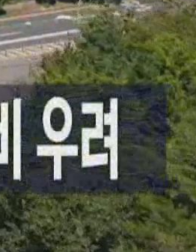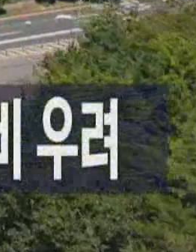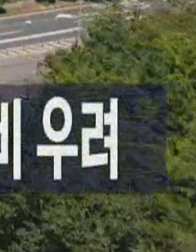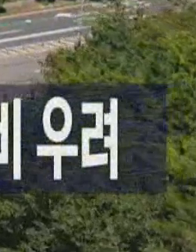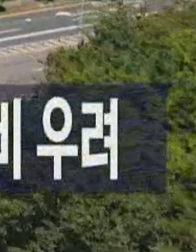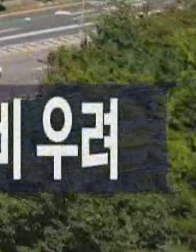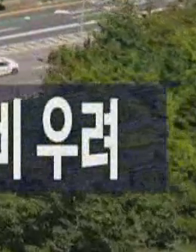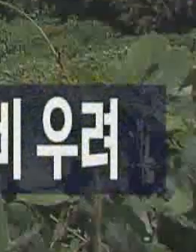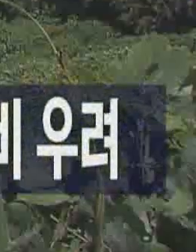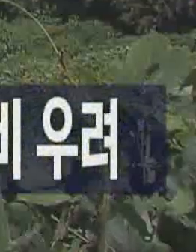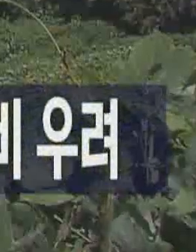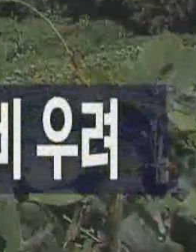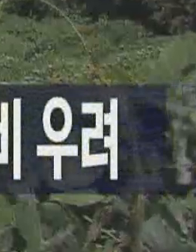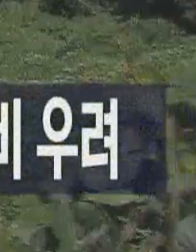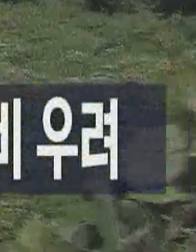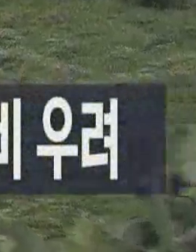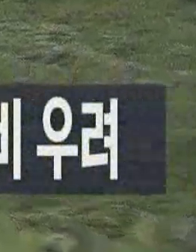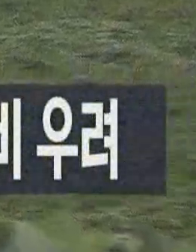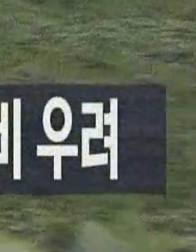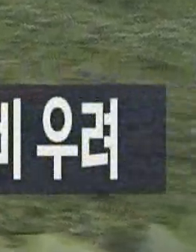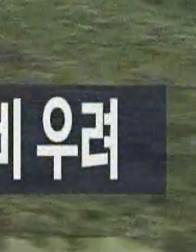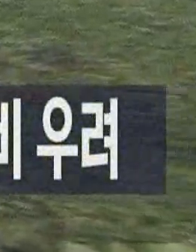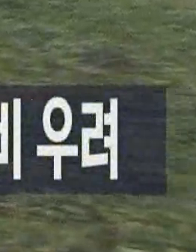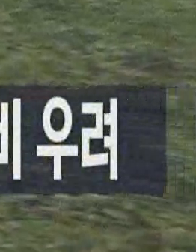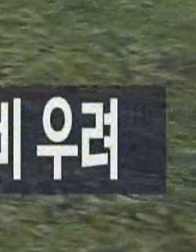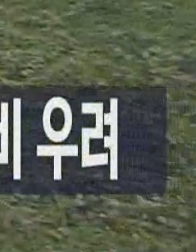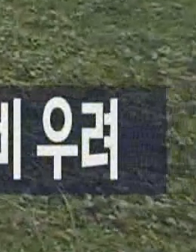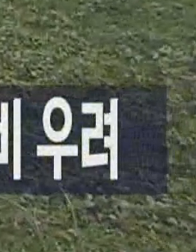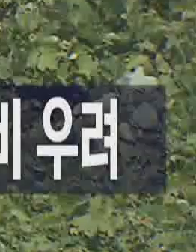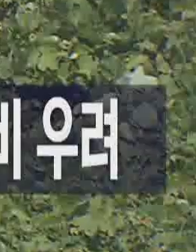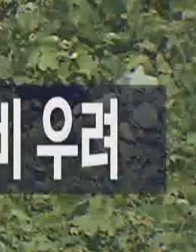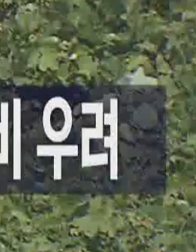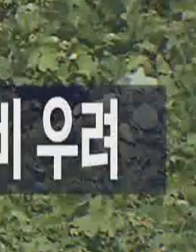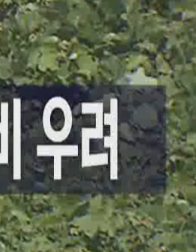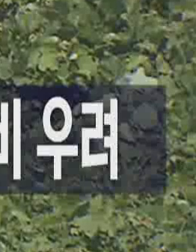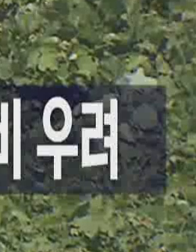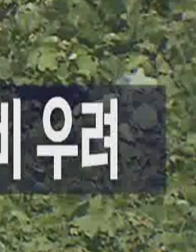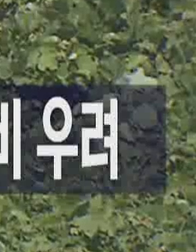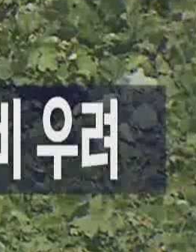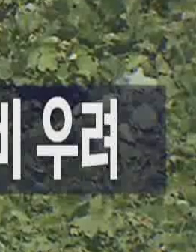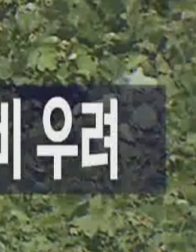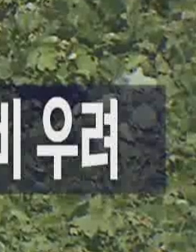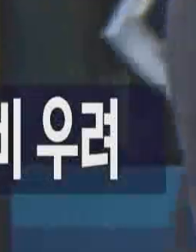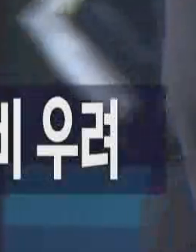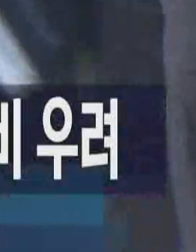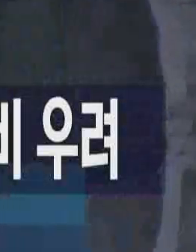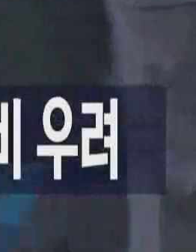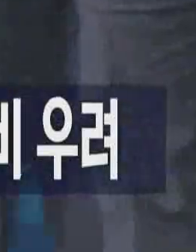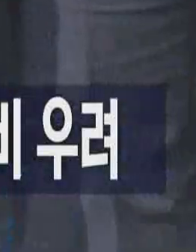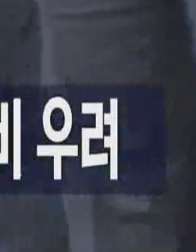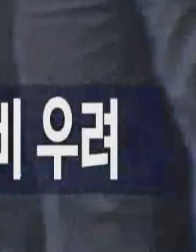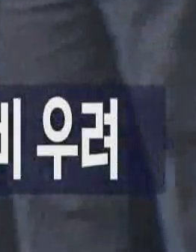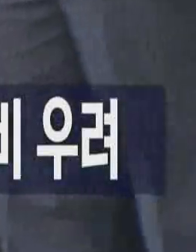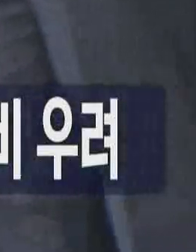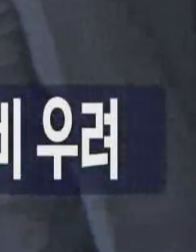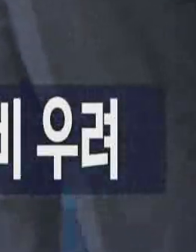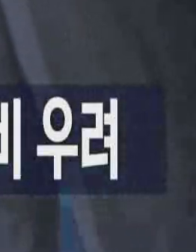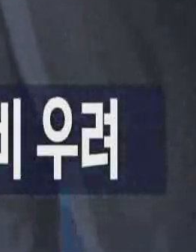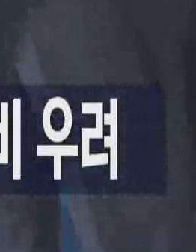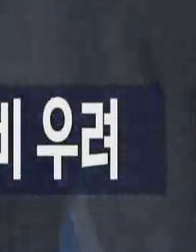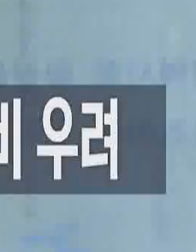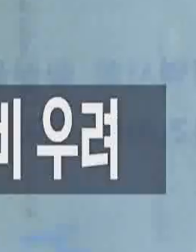여수 씨가 한 건설업체와 15년 동안 벌인 아파트 허가 관련 소송에서 패했습니다. 건설업체에 물어줘야 할